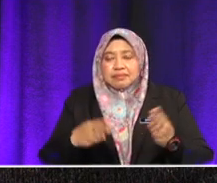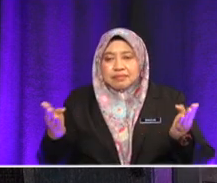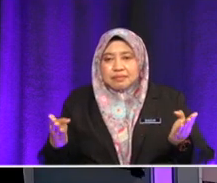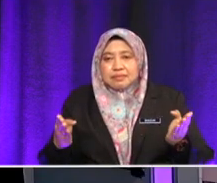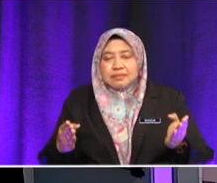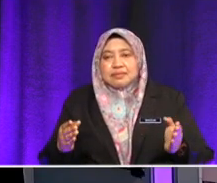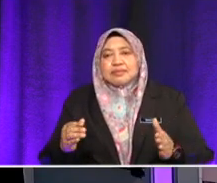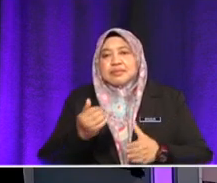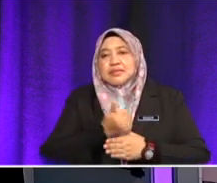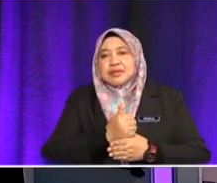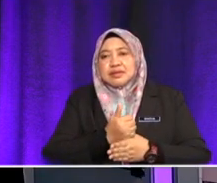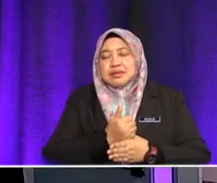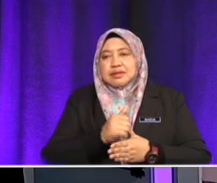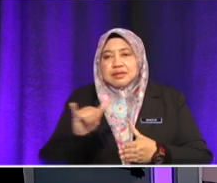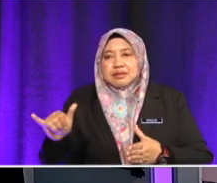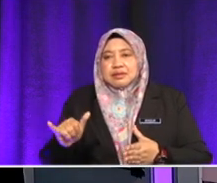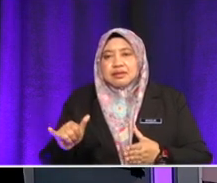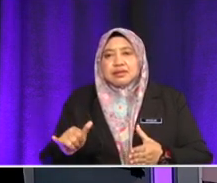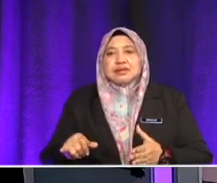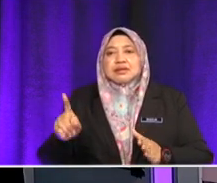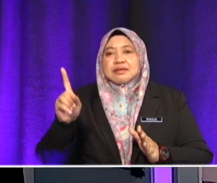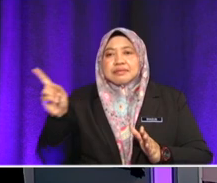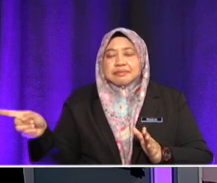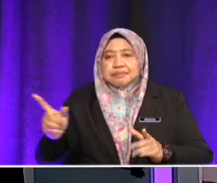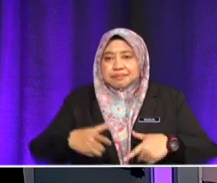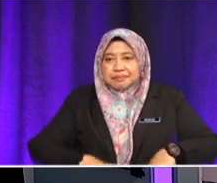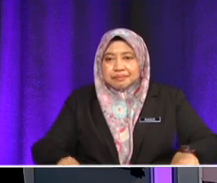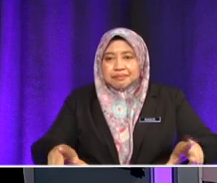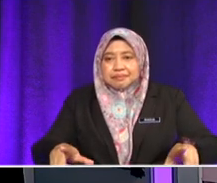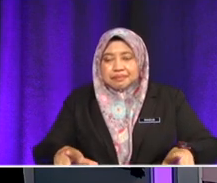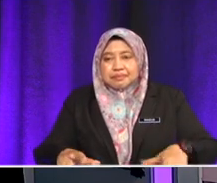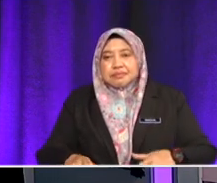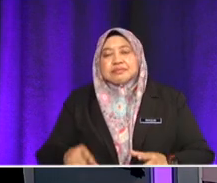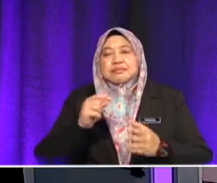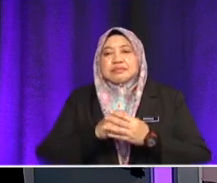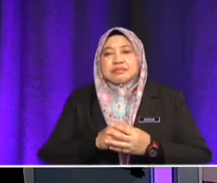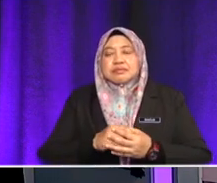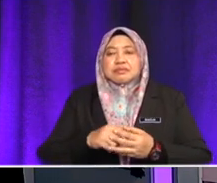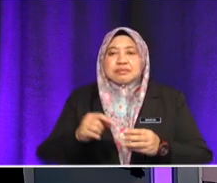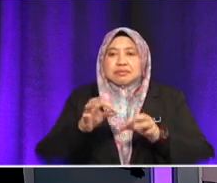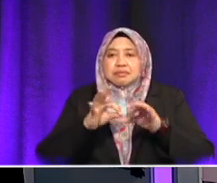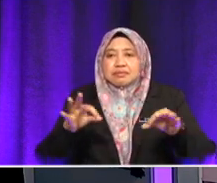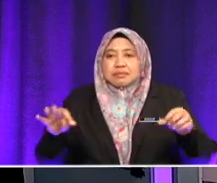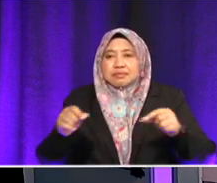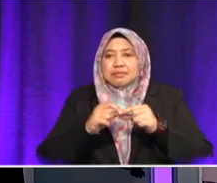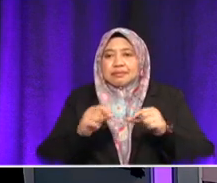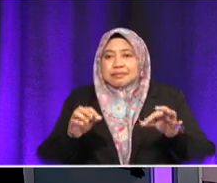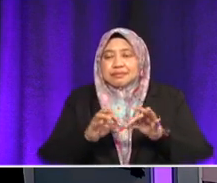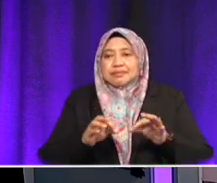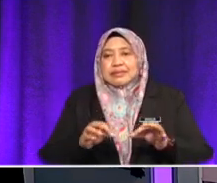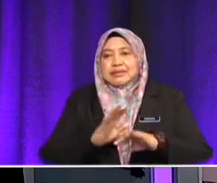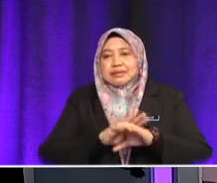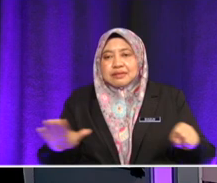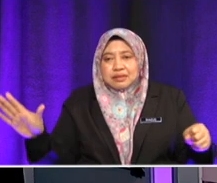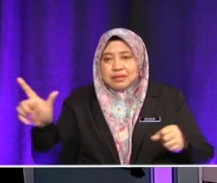antaranya ialah kalau Cikgu tengok dia lahir ya Tengok dia lahir nih ialah ayat tergantung jadi bermaksud